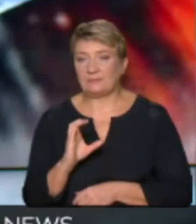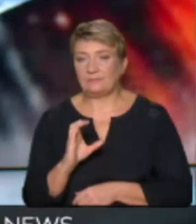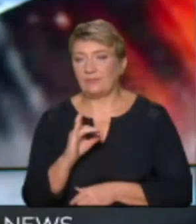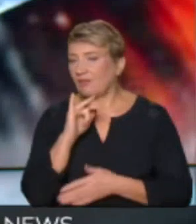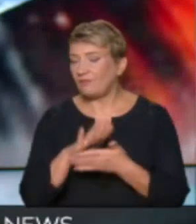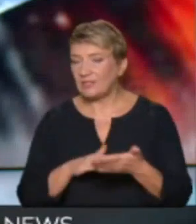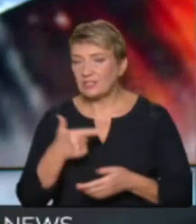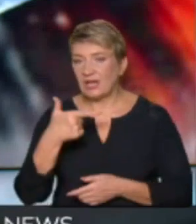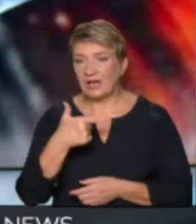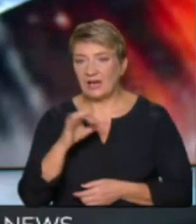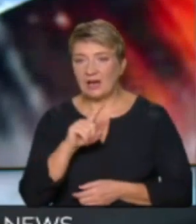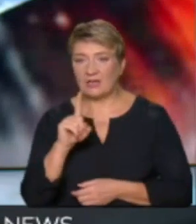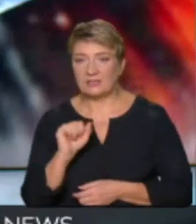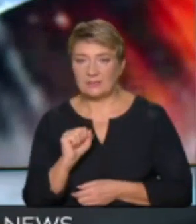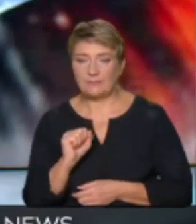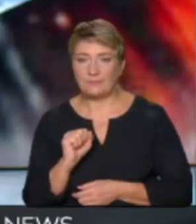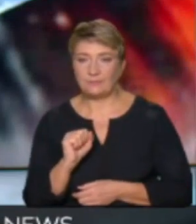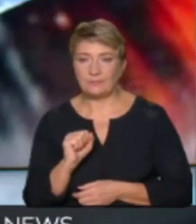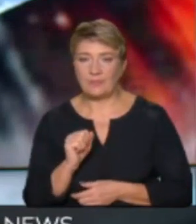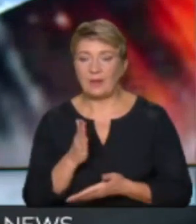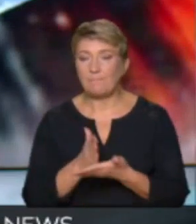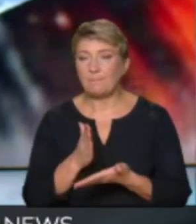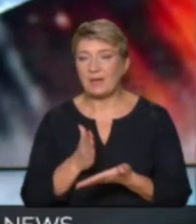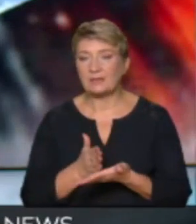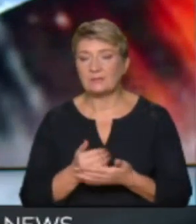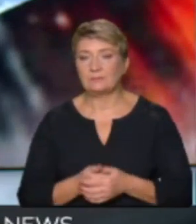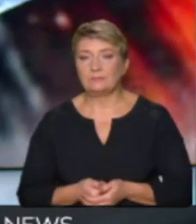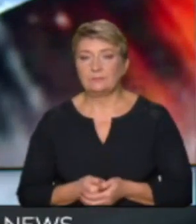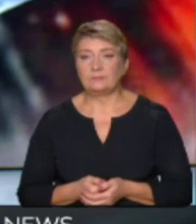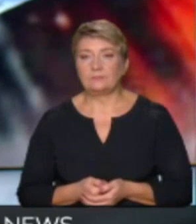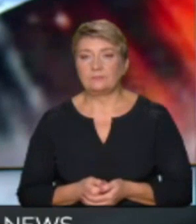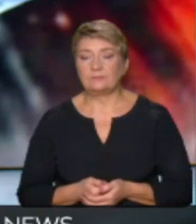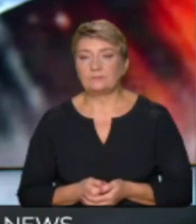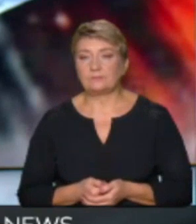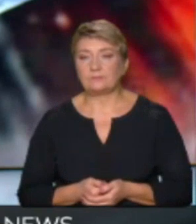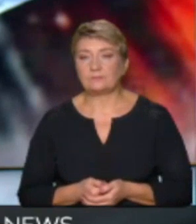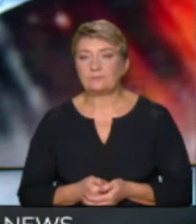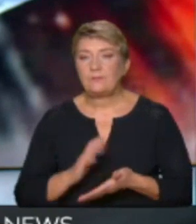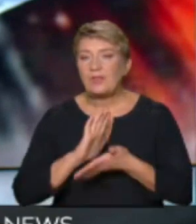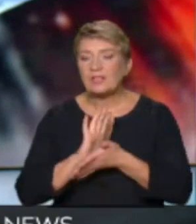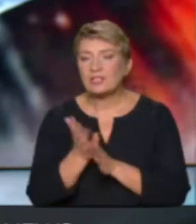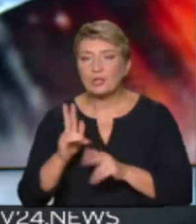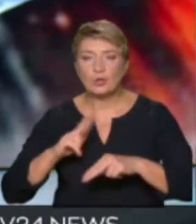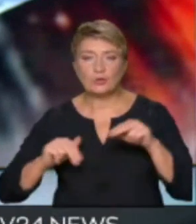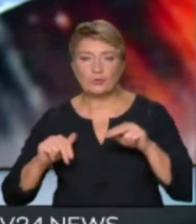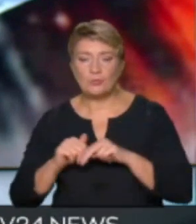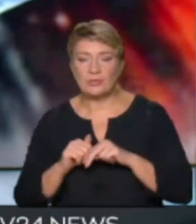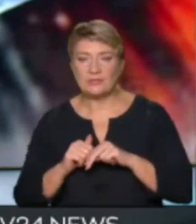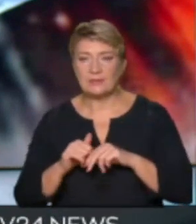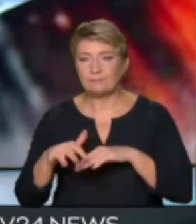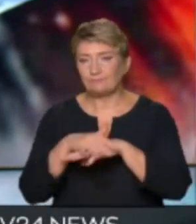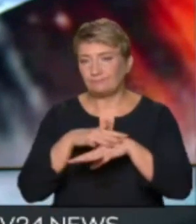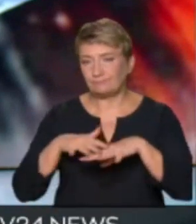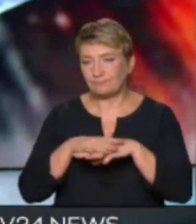Сектор Газа це доволі має доволі щільну забудову і насичений великою кількістю